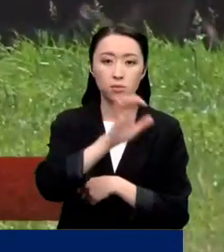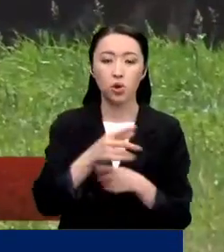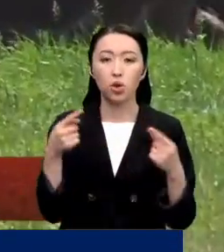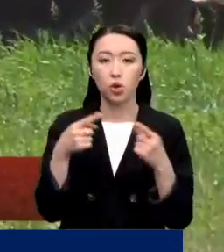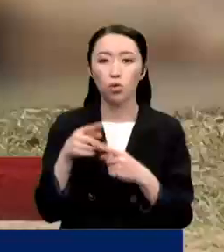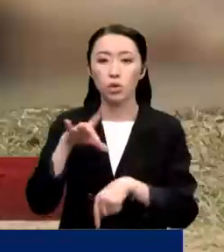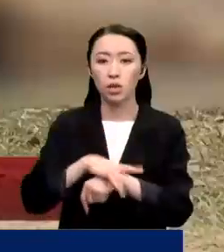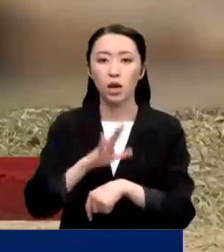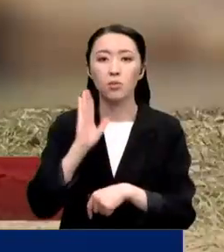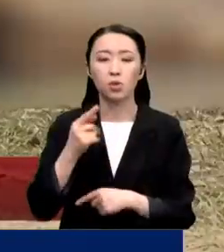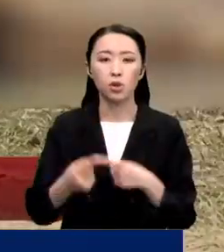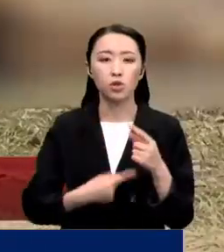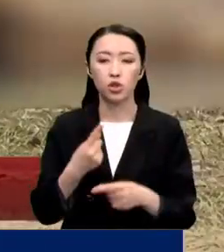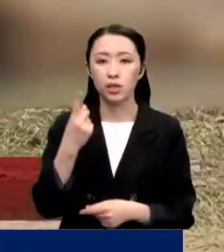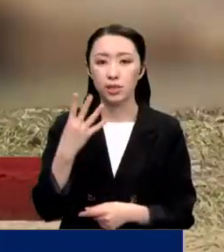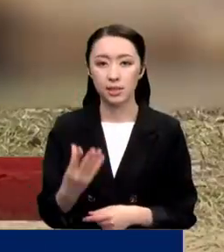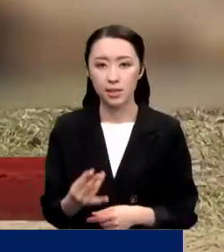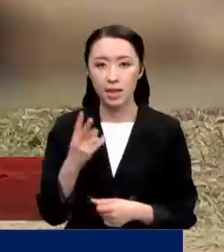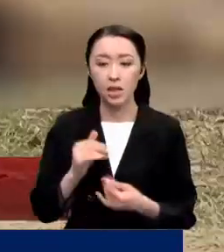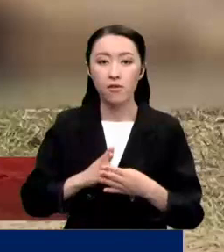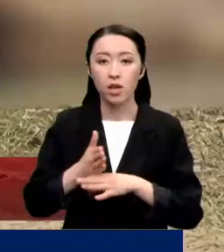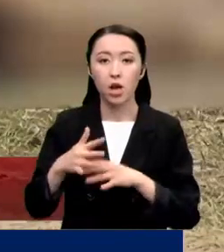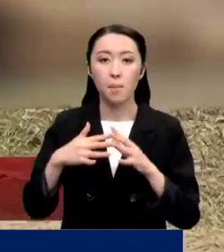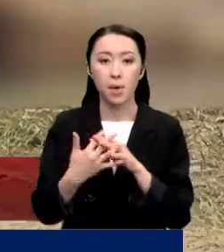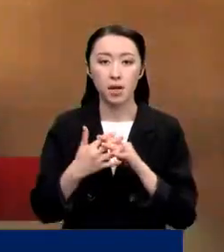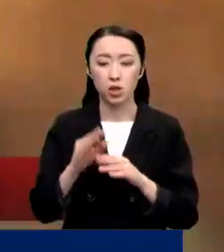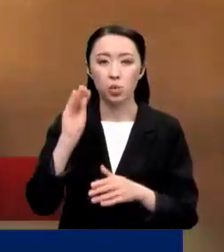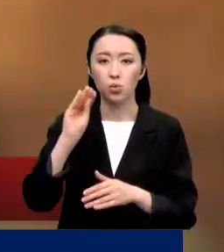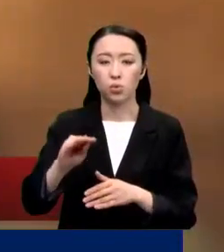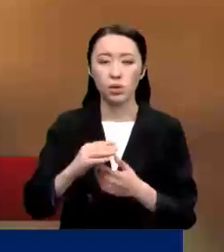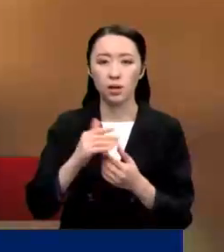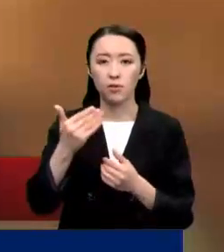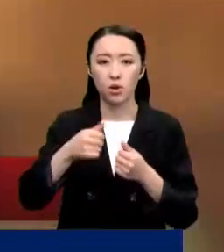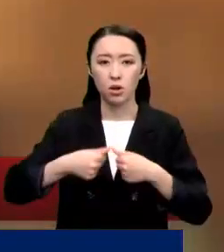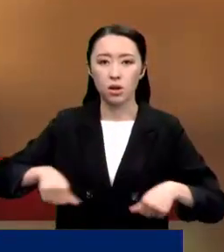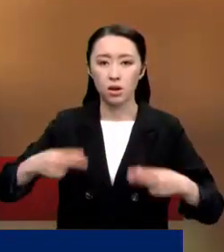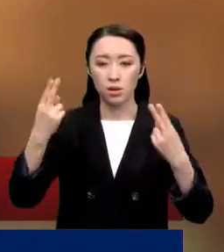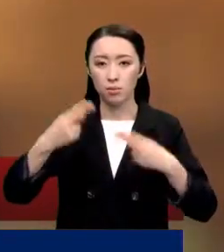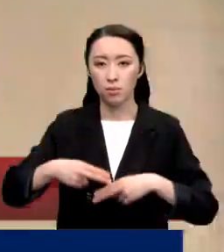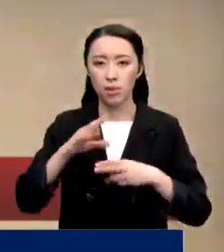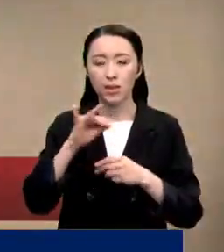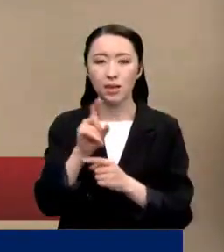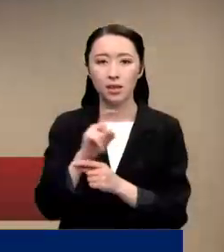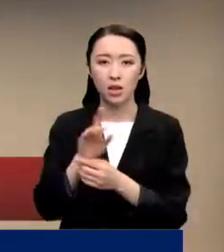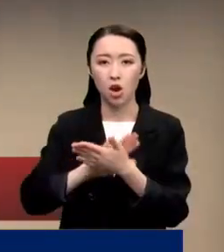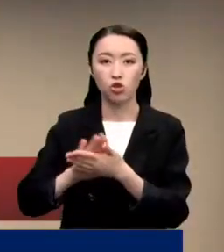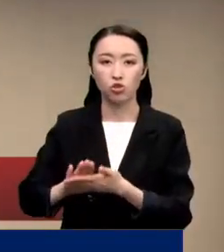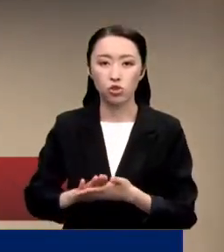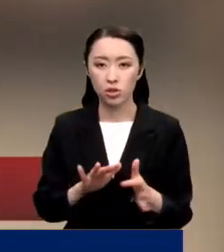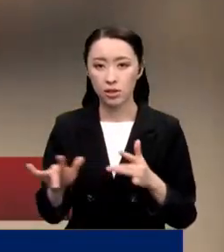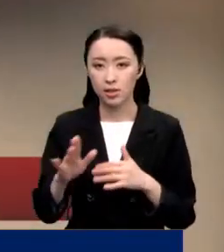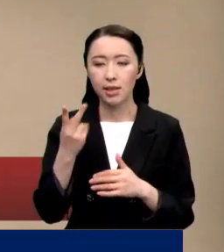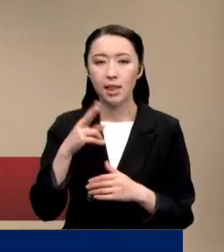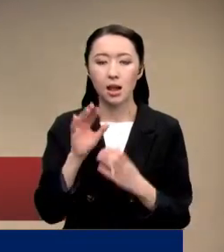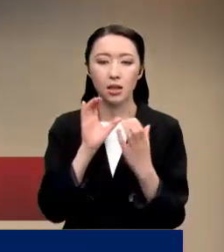Точный диагноз будет поставлен через день. На въезде в поселок Акшокы установили санитарный пост. Там же проводят дезинфекционные мероприятия для транспорта